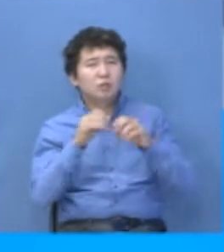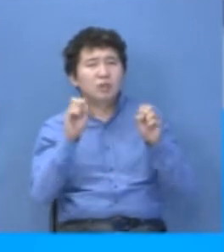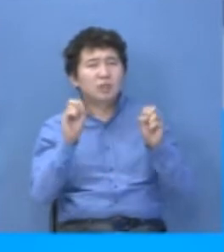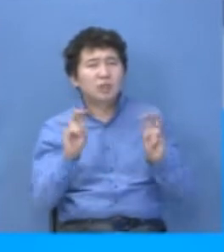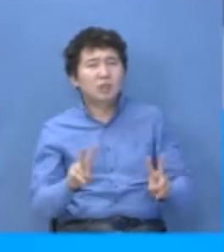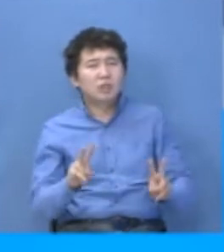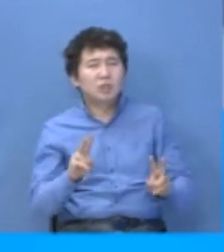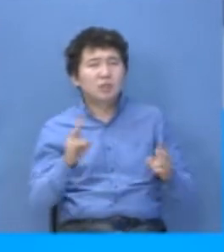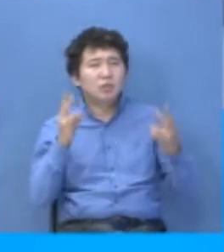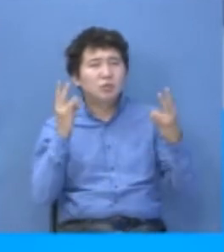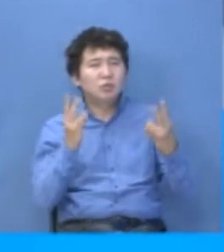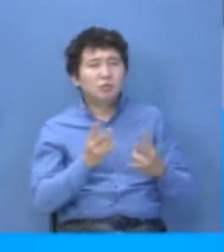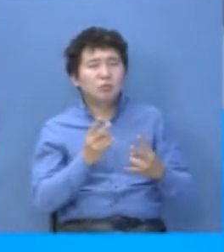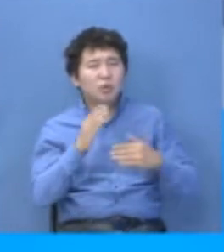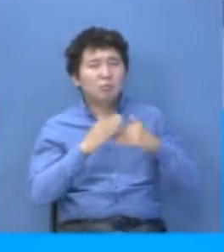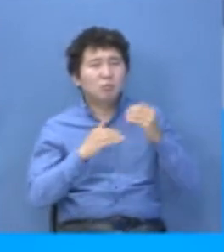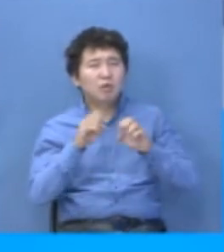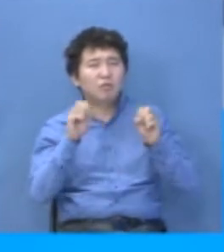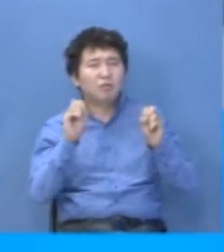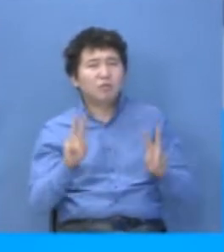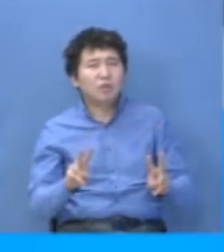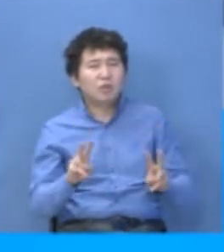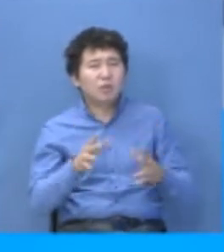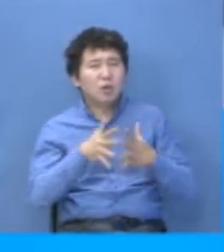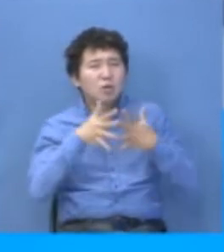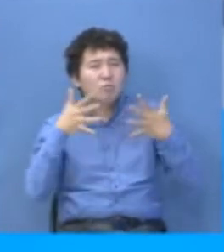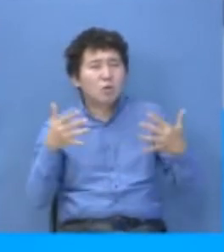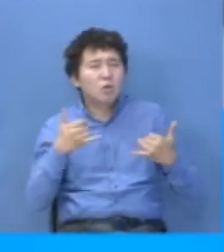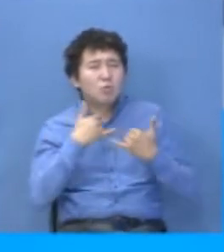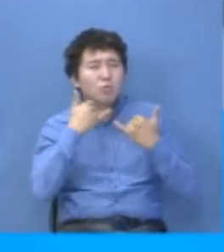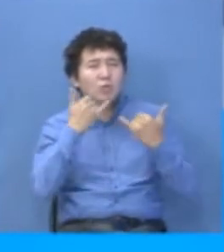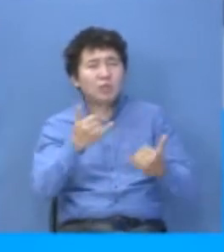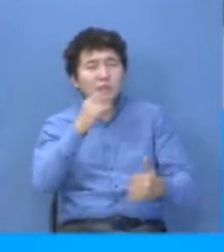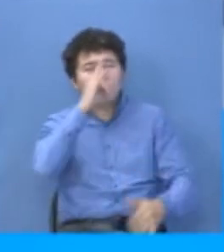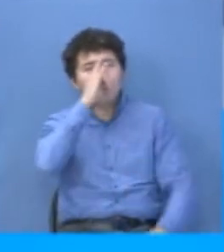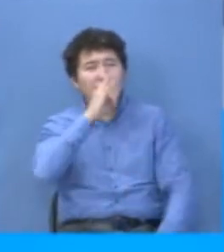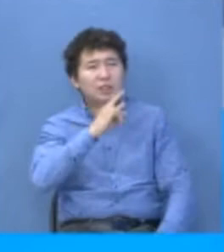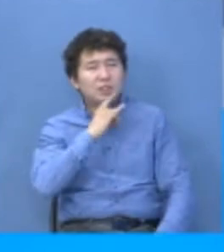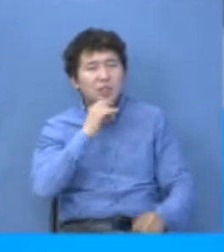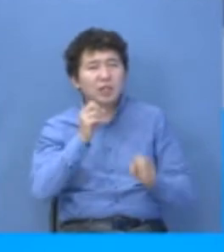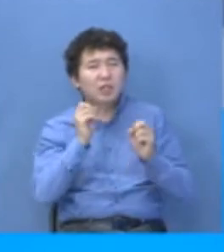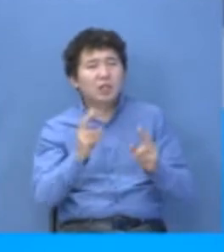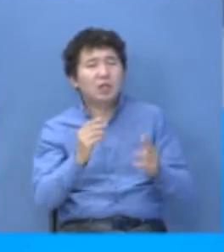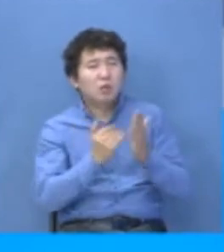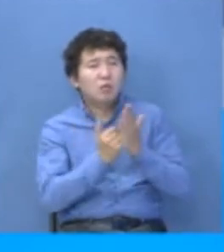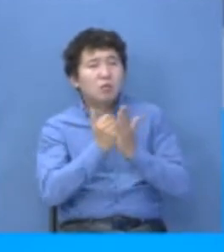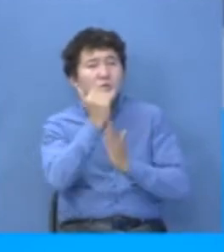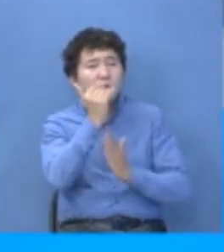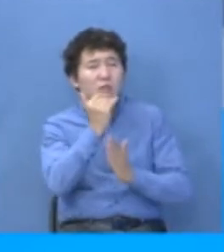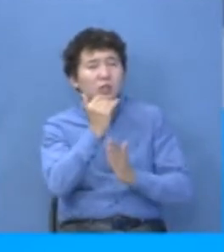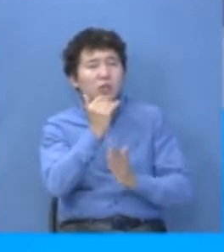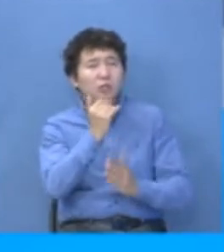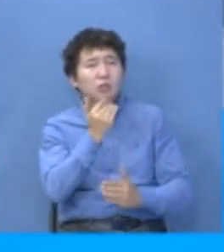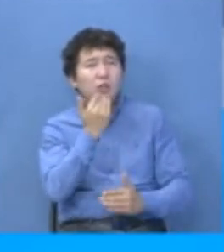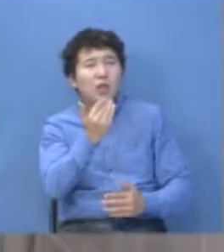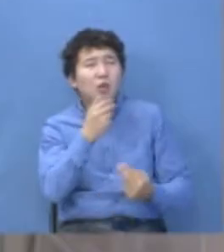профессий, медики, получают все больше уважения в Казахстане. А о том, как повышают значимость их труда, расскажем в следующем